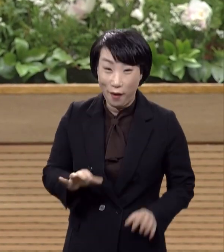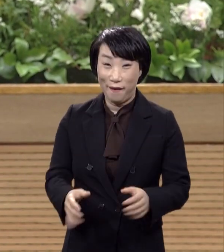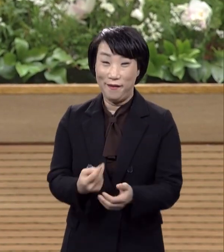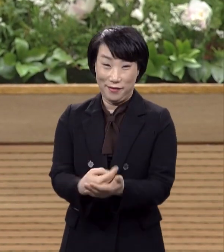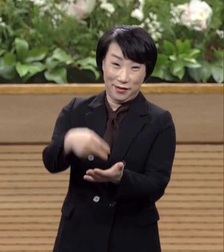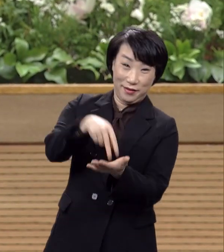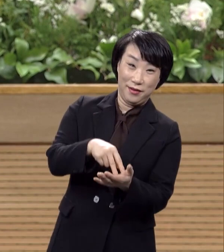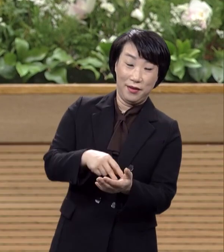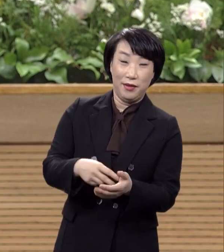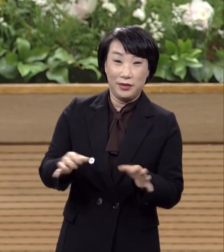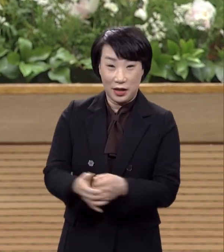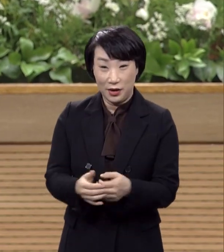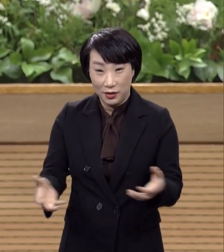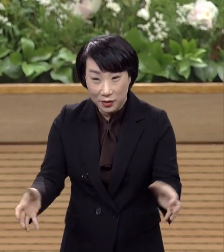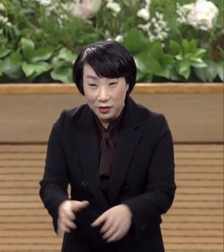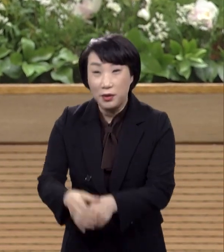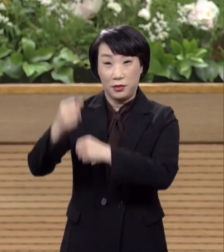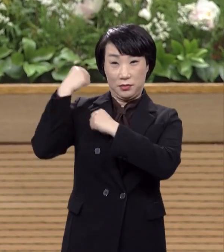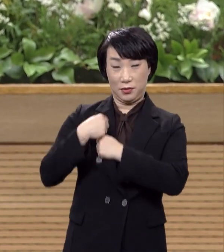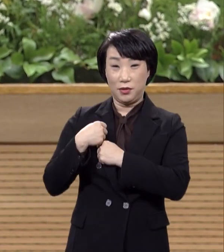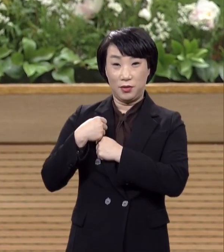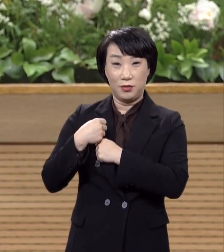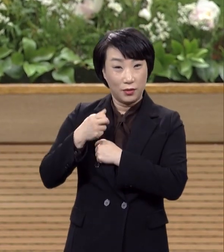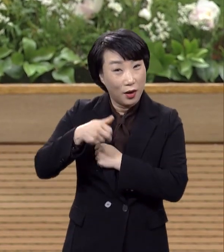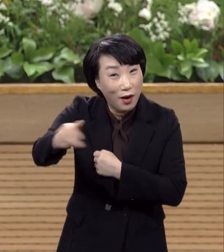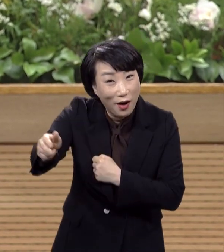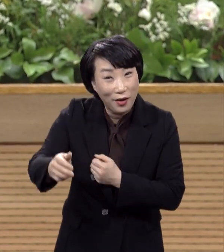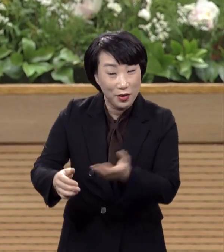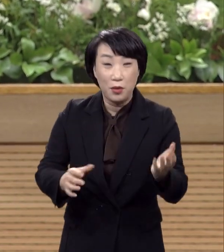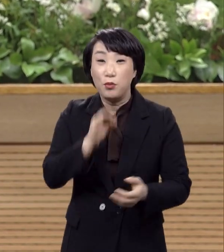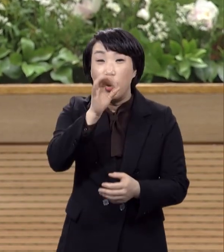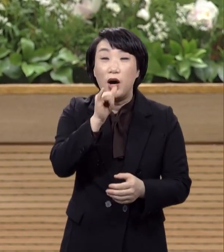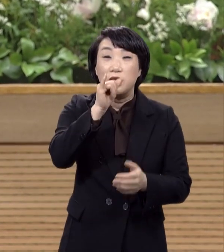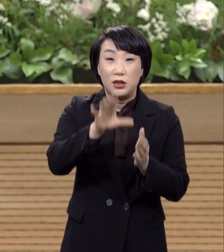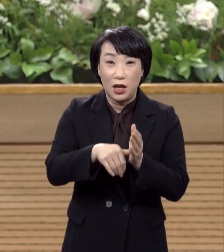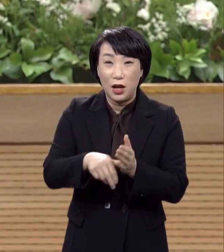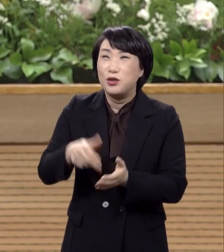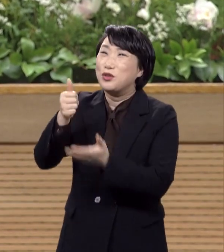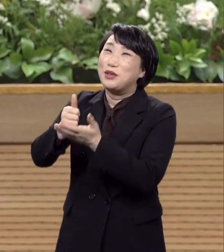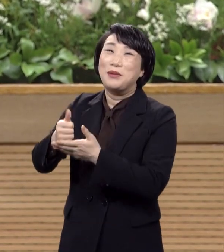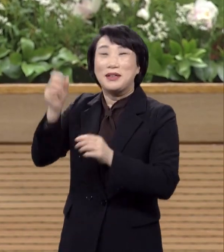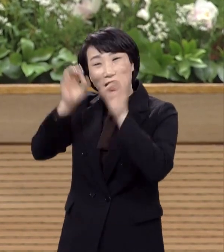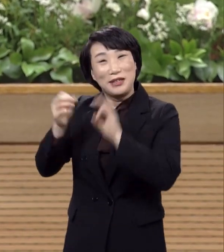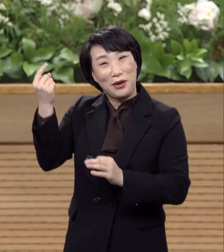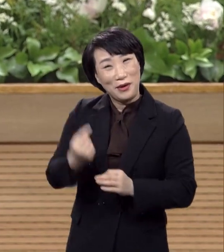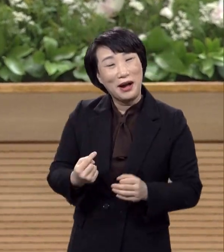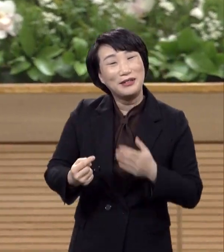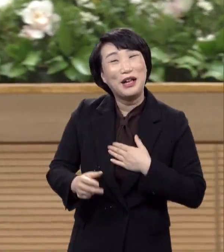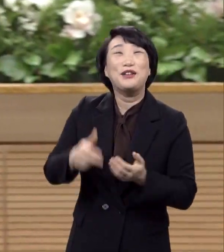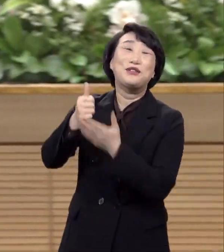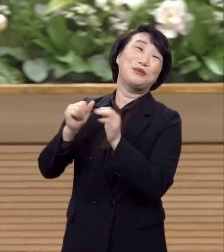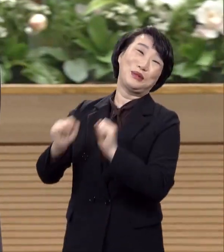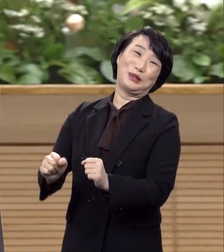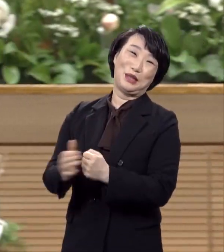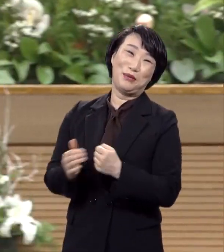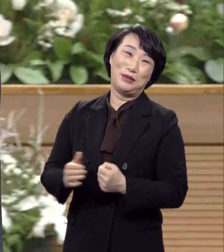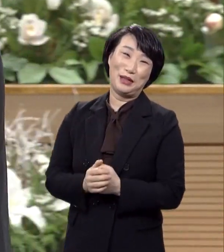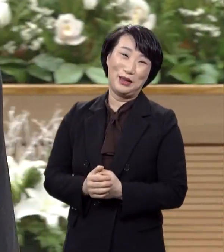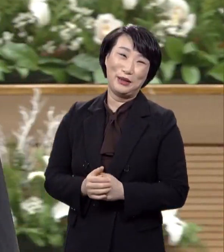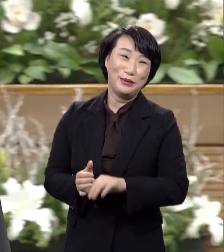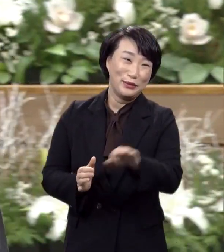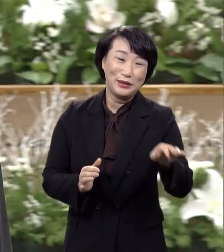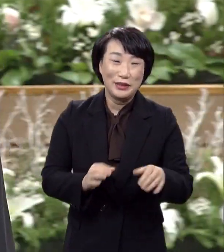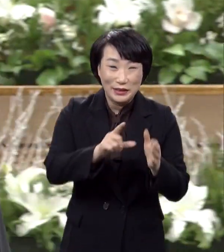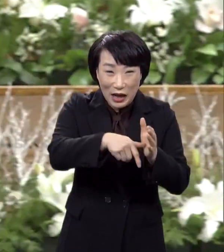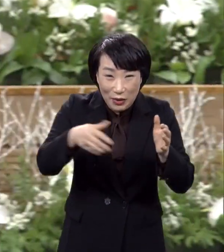자기를 찾아주기를 원하시는 주님이 계시다. 내 주님이 계시다. 예, 우리는 이